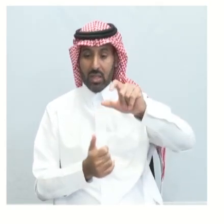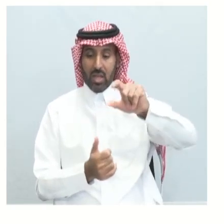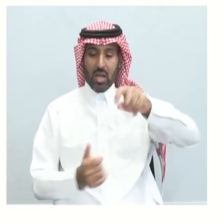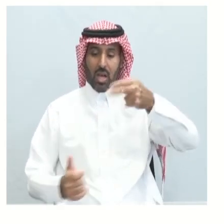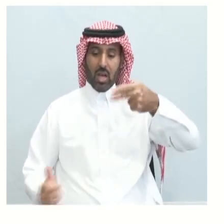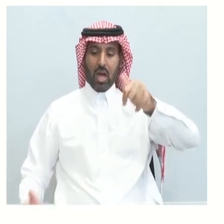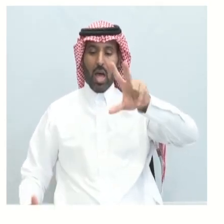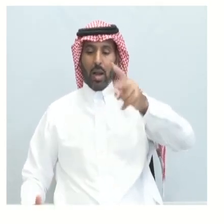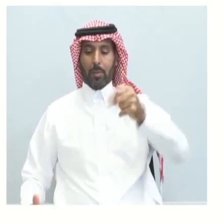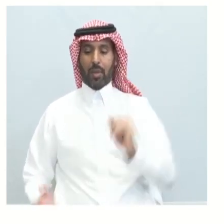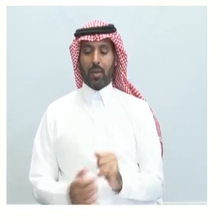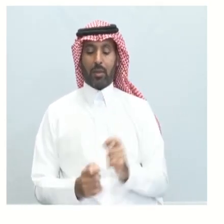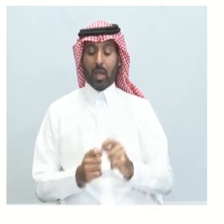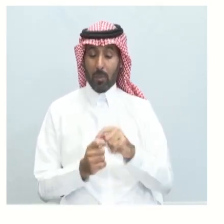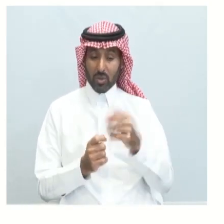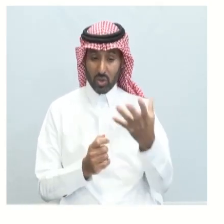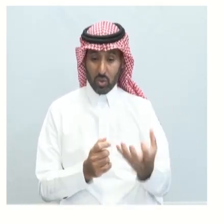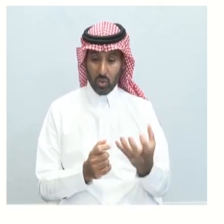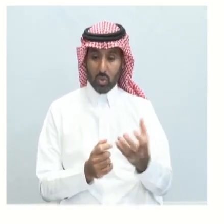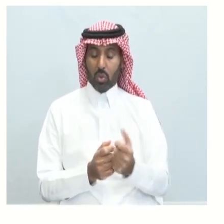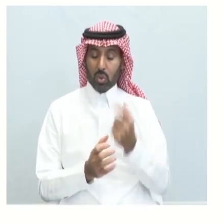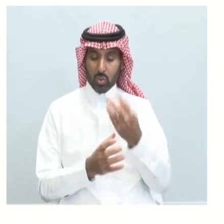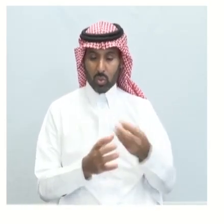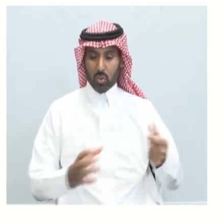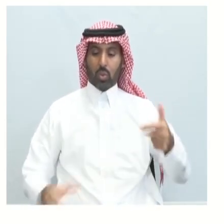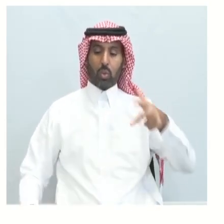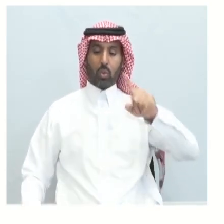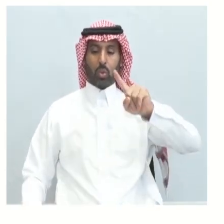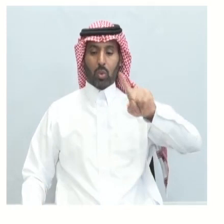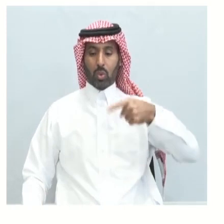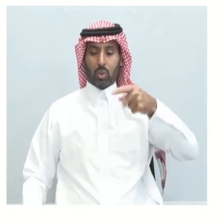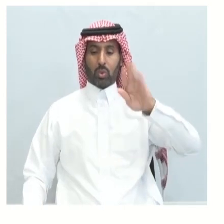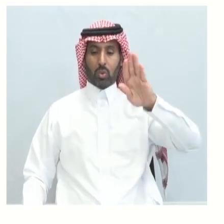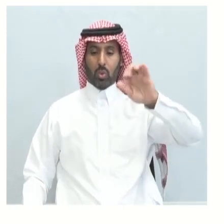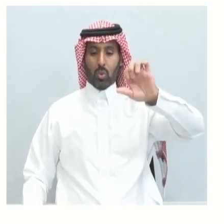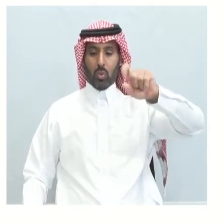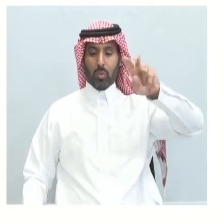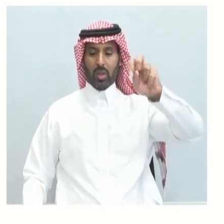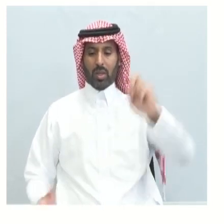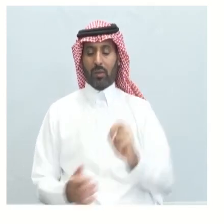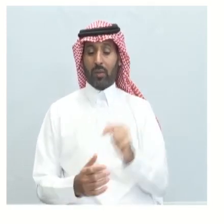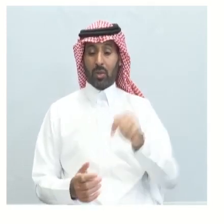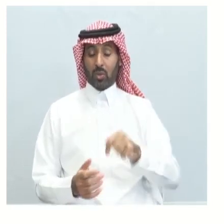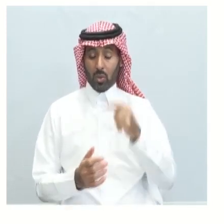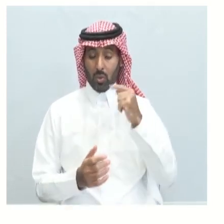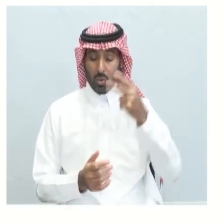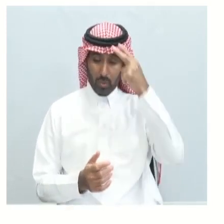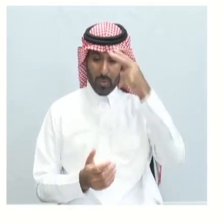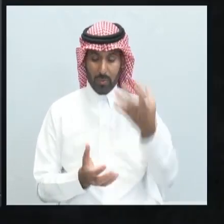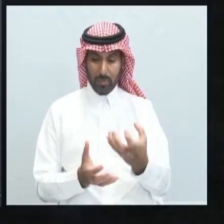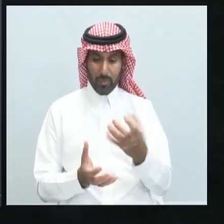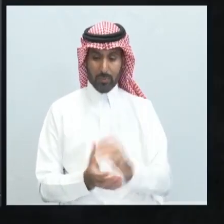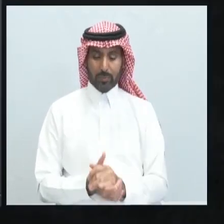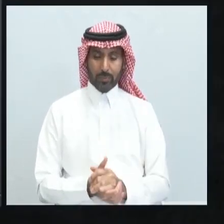مكونه من صخور رسوبيه في صخور المملكه العربيه